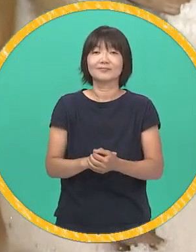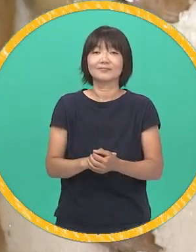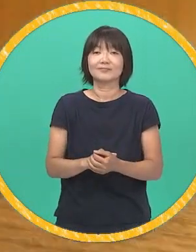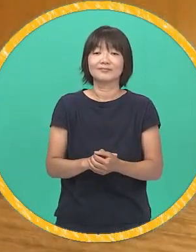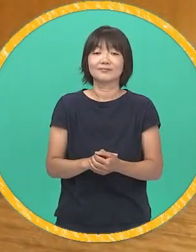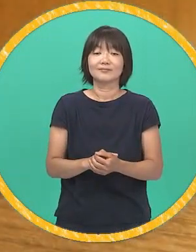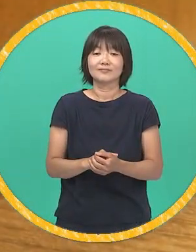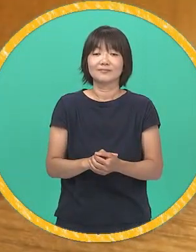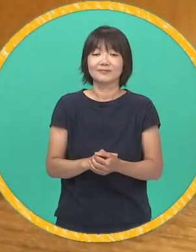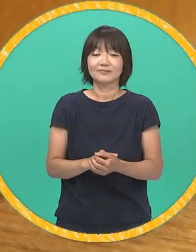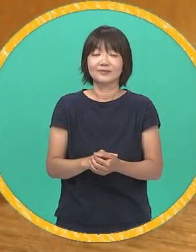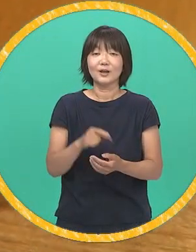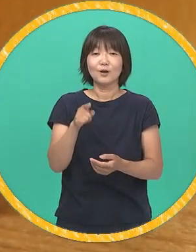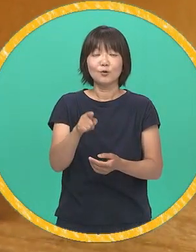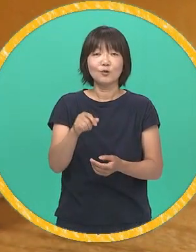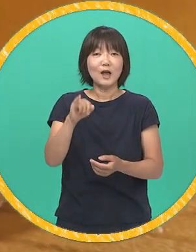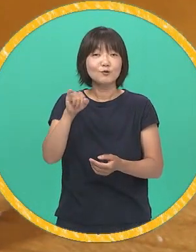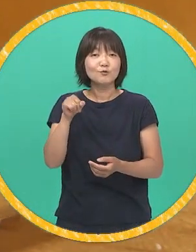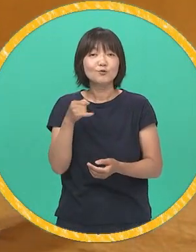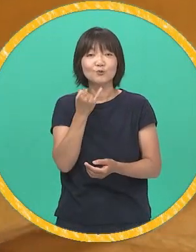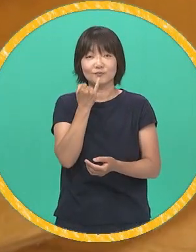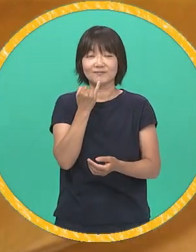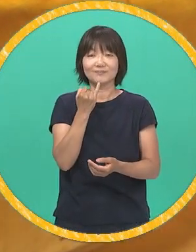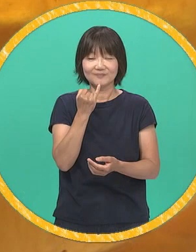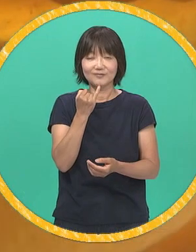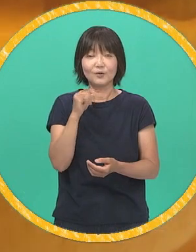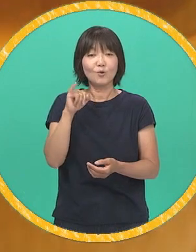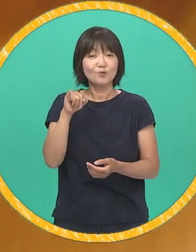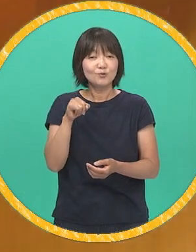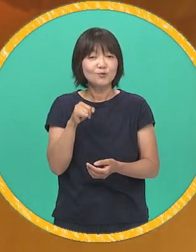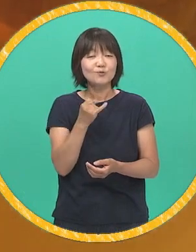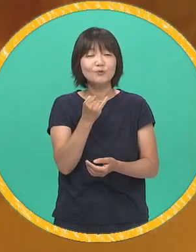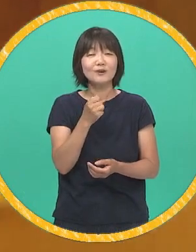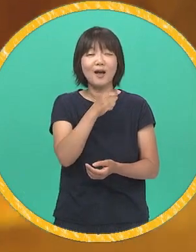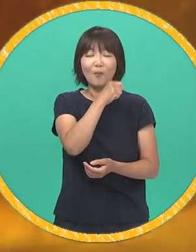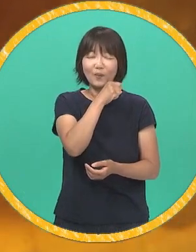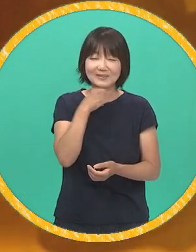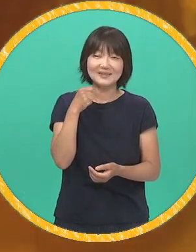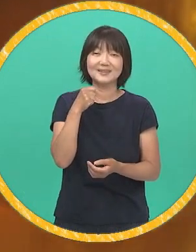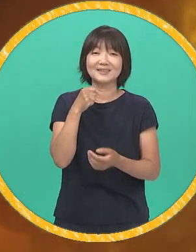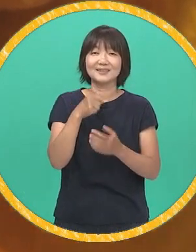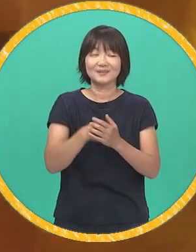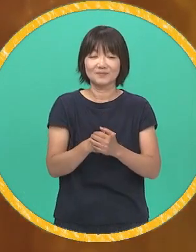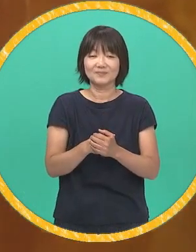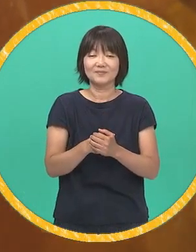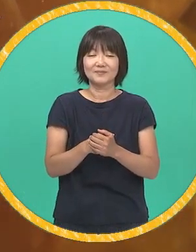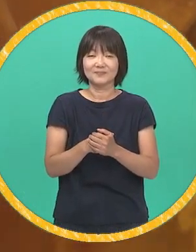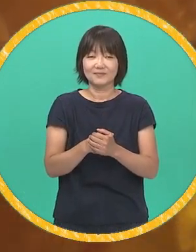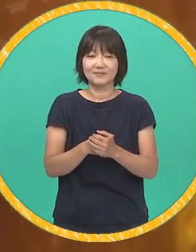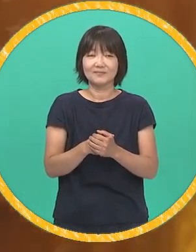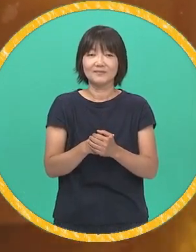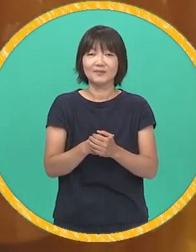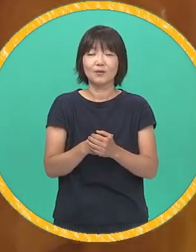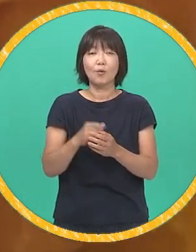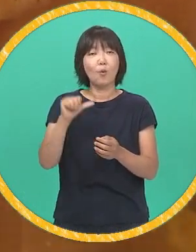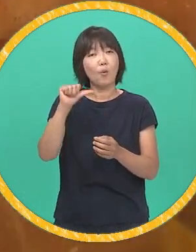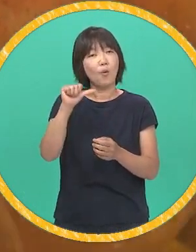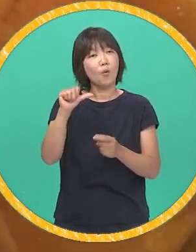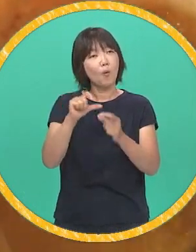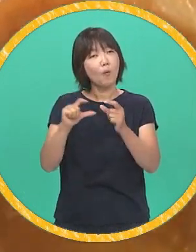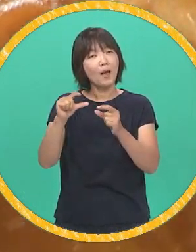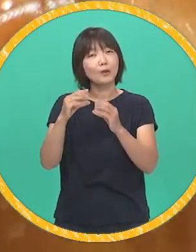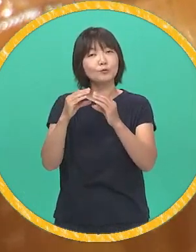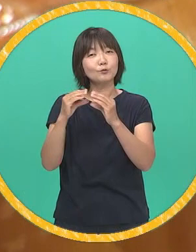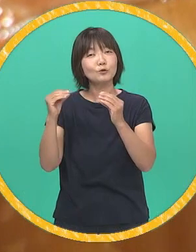をこれが梅ジュースですもうこの汁がおいしいんですね hey これが現役なのでこれもだいたい